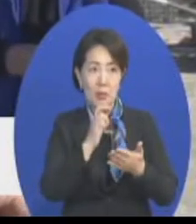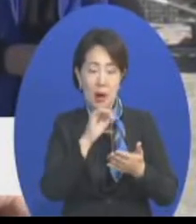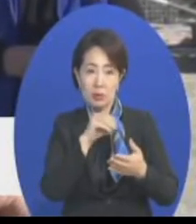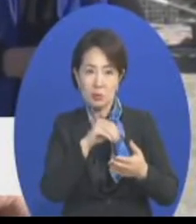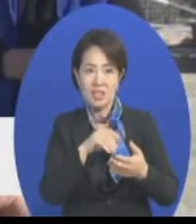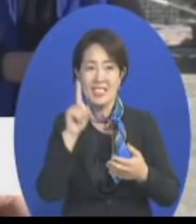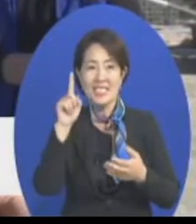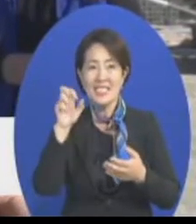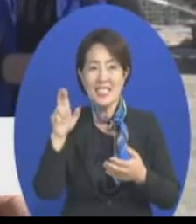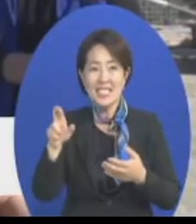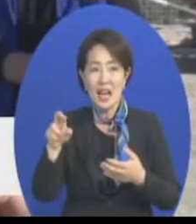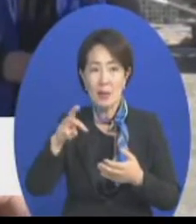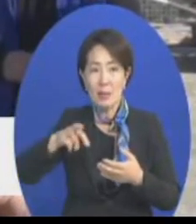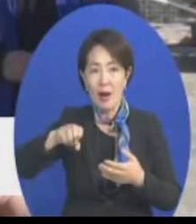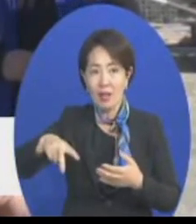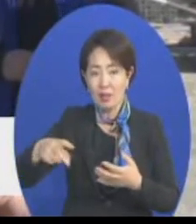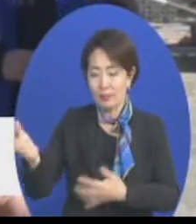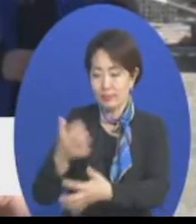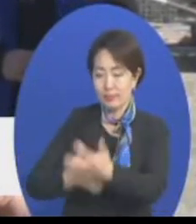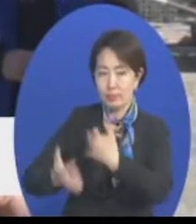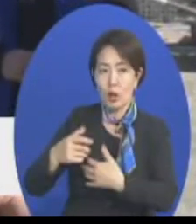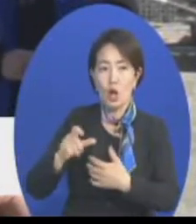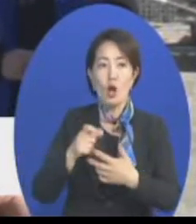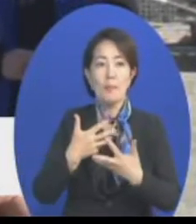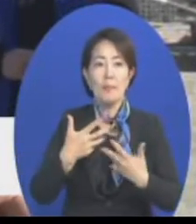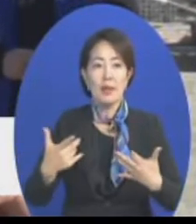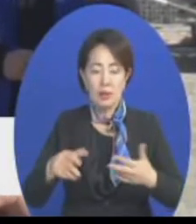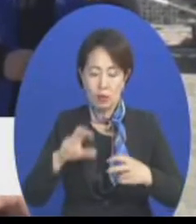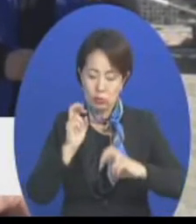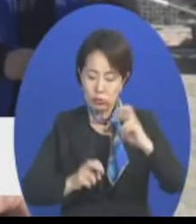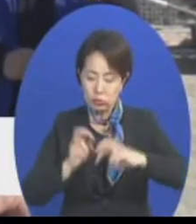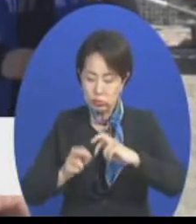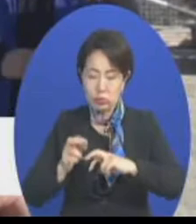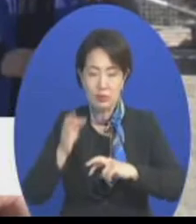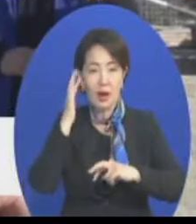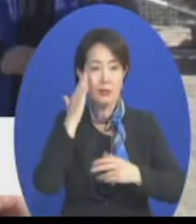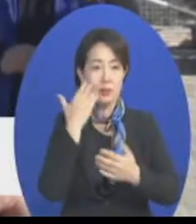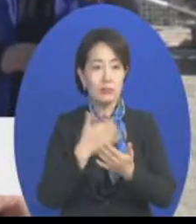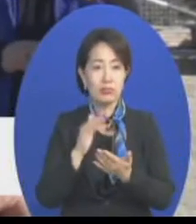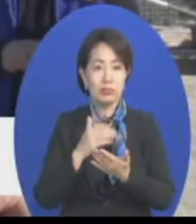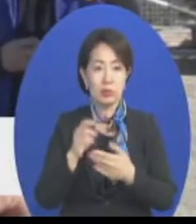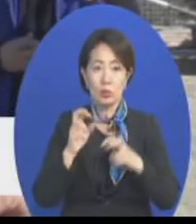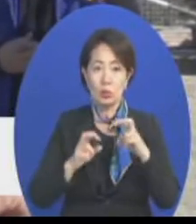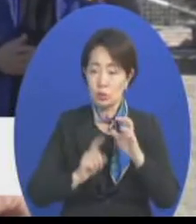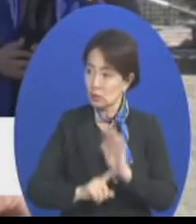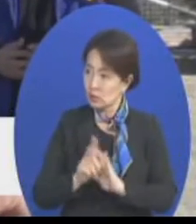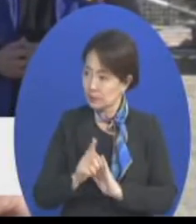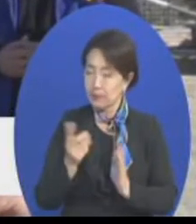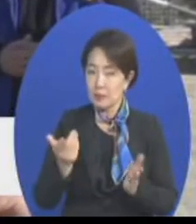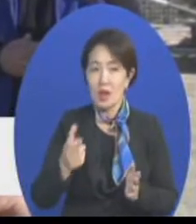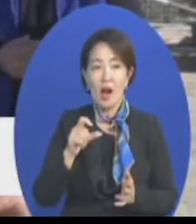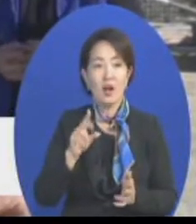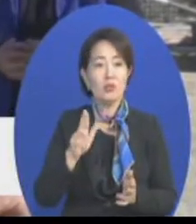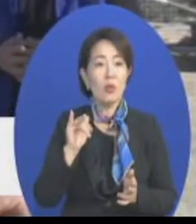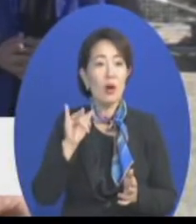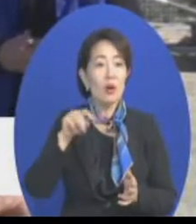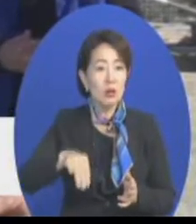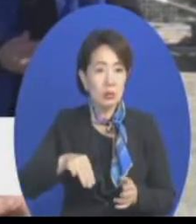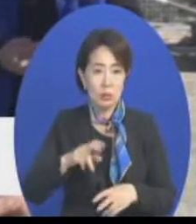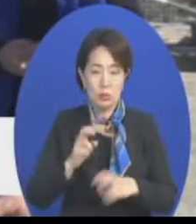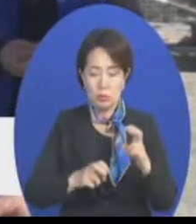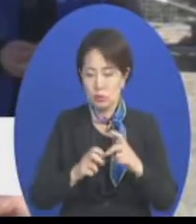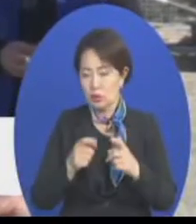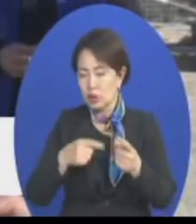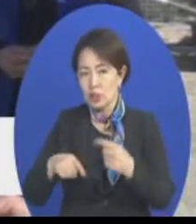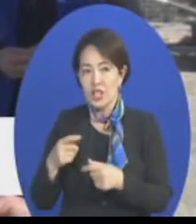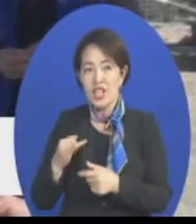одоо сая малыг малын төвхийг босруулаад экспортод гарах том үйлдвэр эхэлж байна. энэ бол экспортын үйлдвэр тийм ээ. Энэ бол